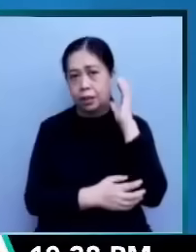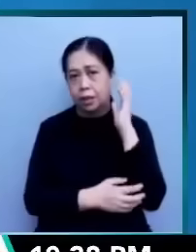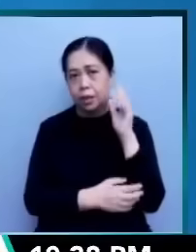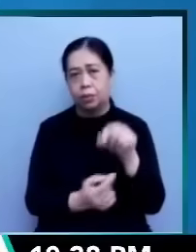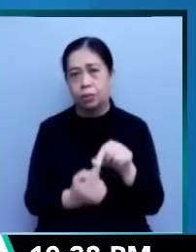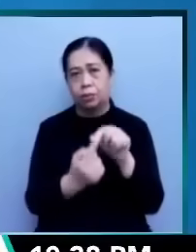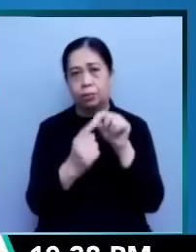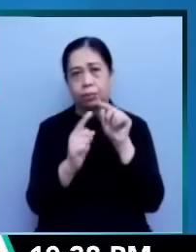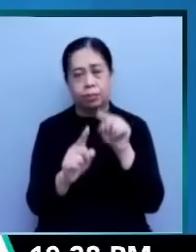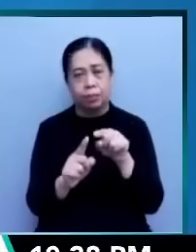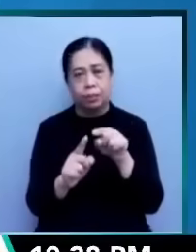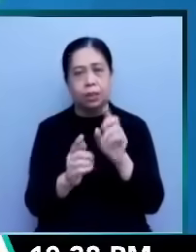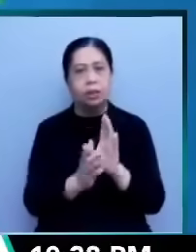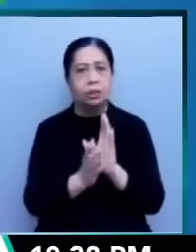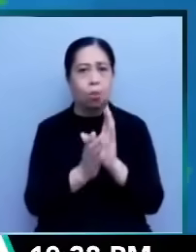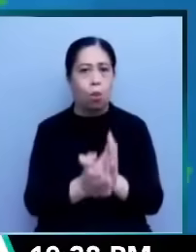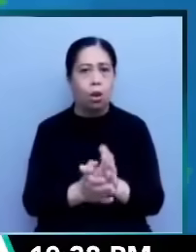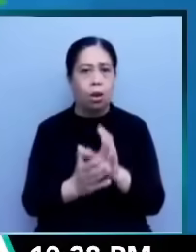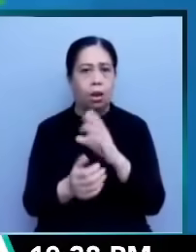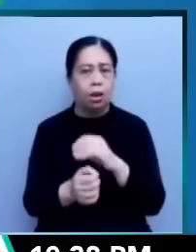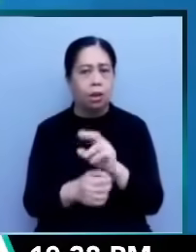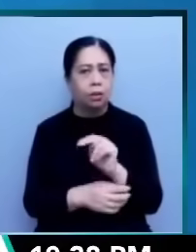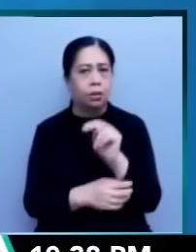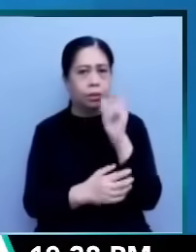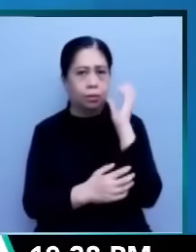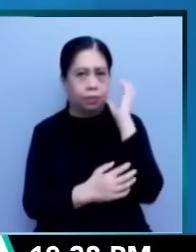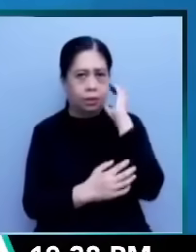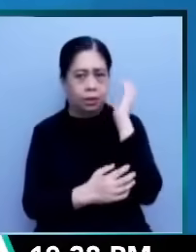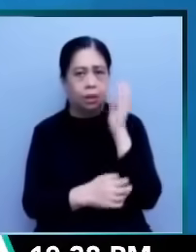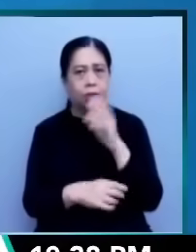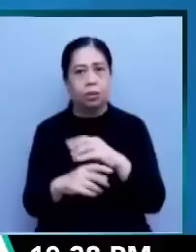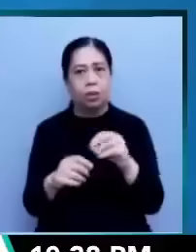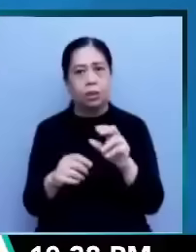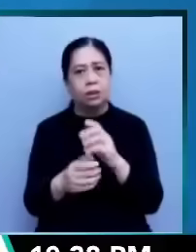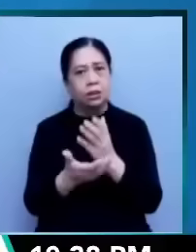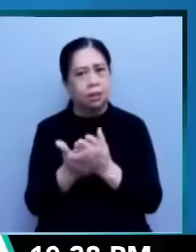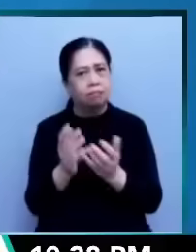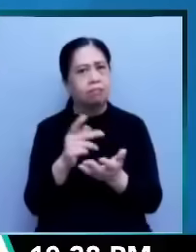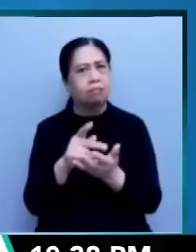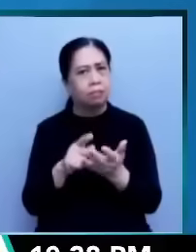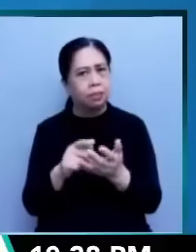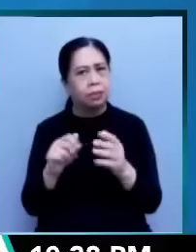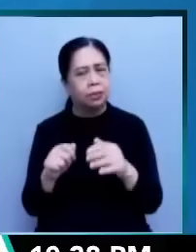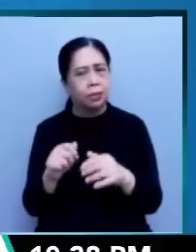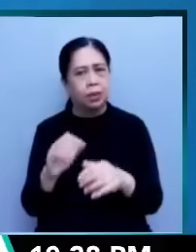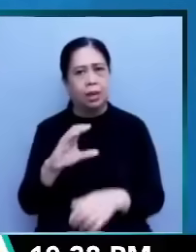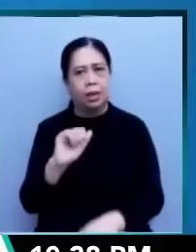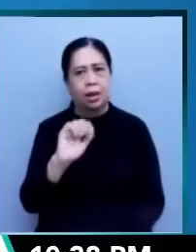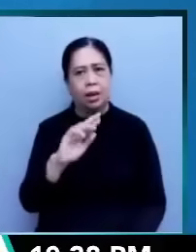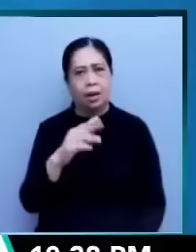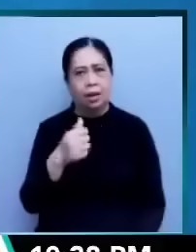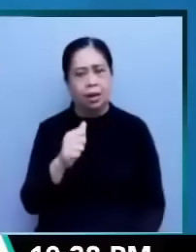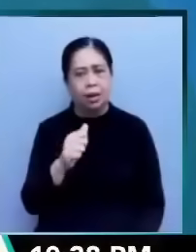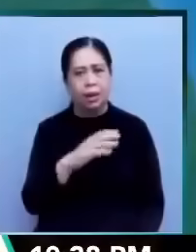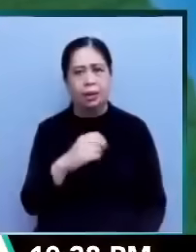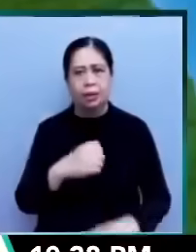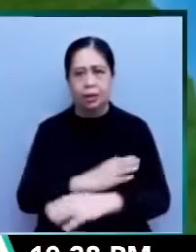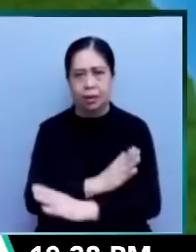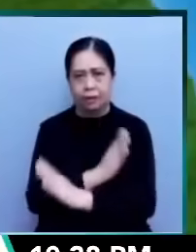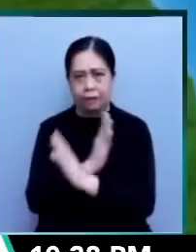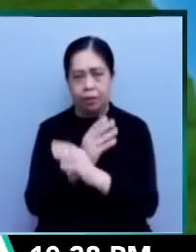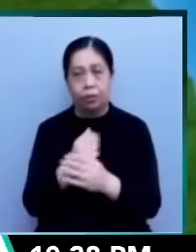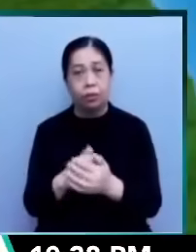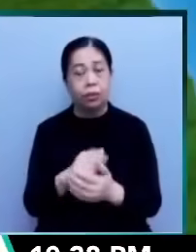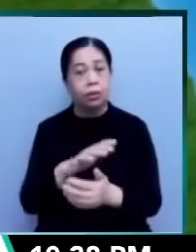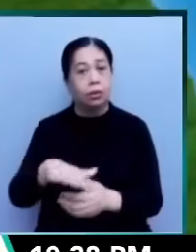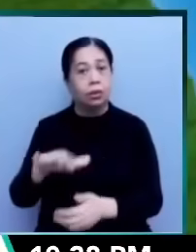may Zamboanga Peninsula, Northern Mindanao, ganun din sa ilang bahagi ng Caraga at ng Davao. Habang dito naman sa Metro